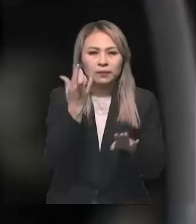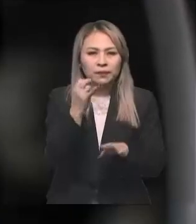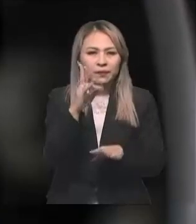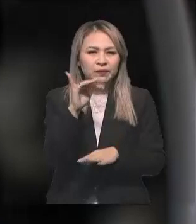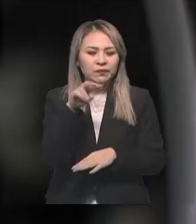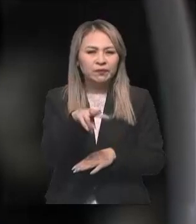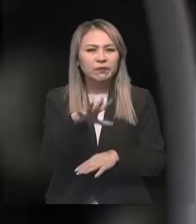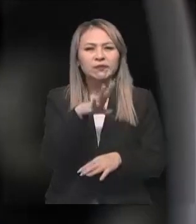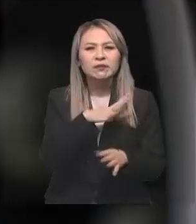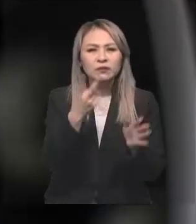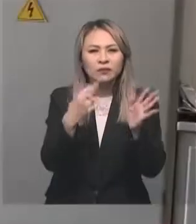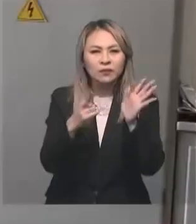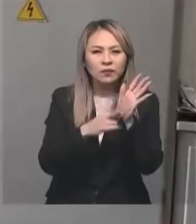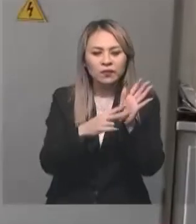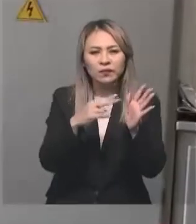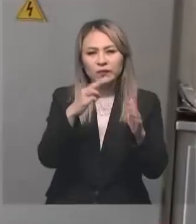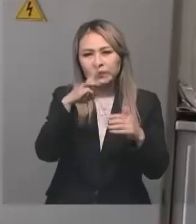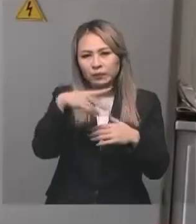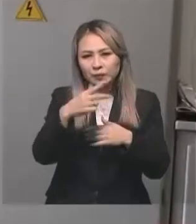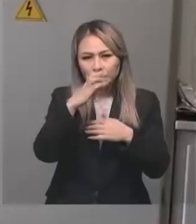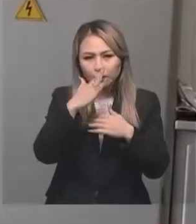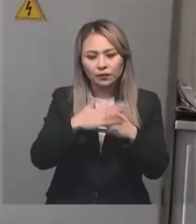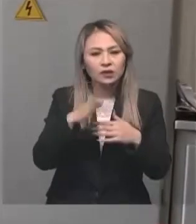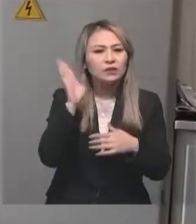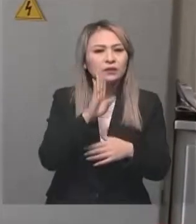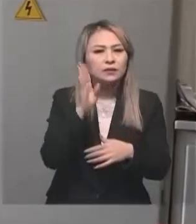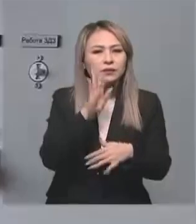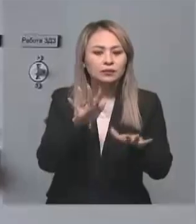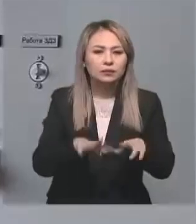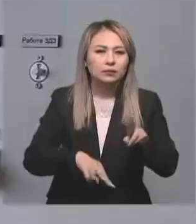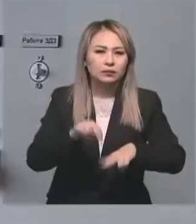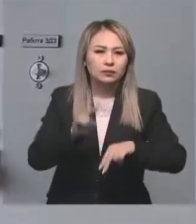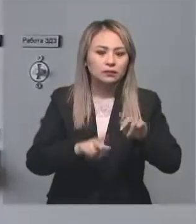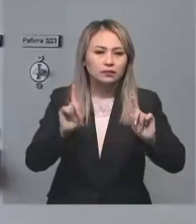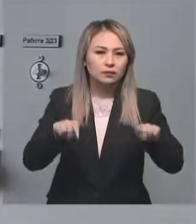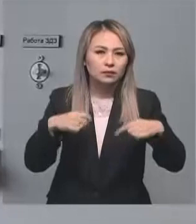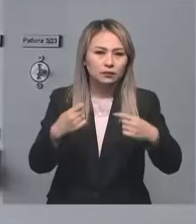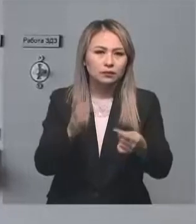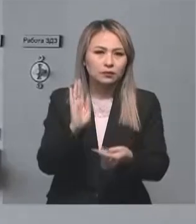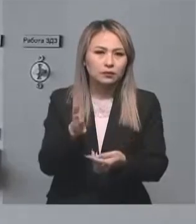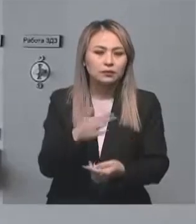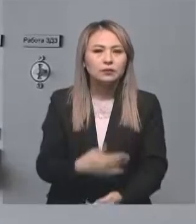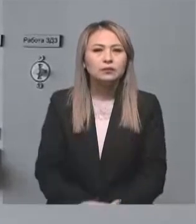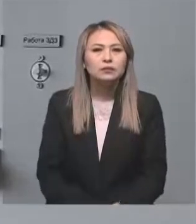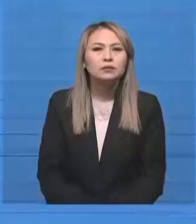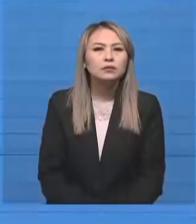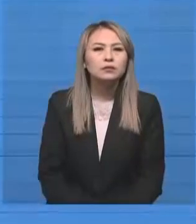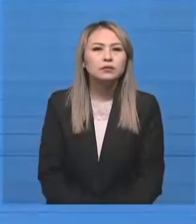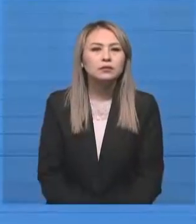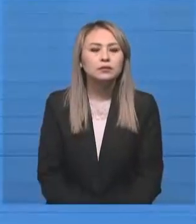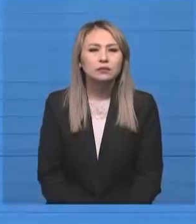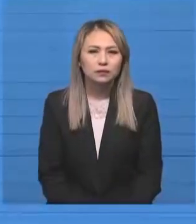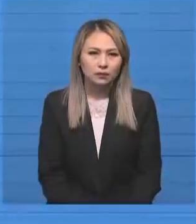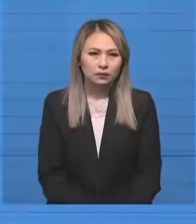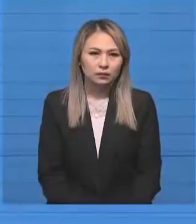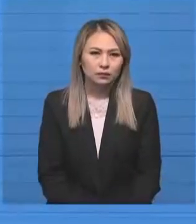номиналдық қуаты 27 мегаваттық каскадты су электр станциясы салынып, пайдалануға беріледі дейді қуаткерлер. Ардақ Айбарұлы, Аят